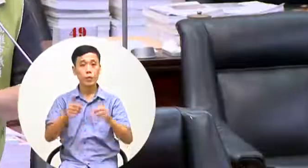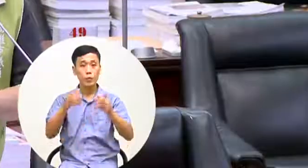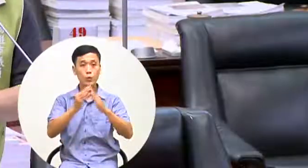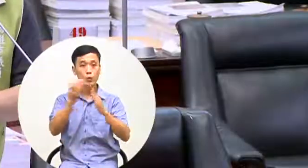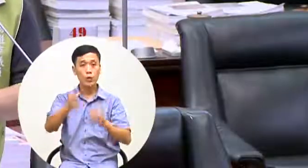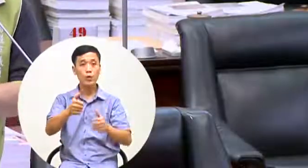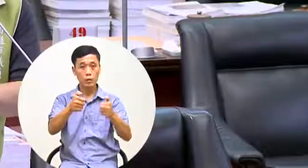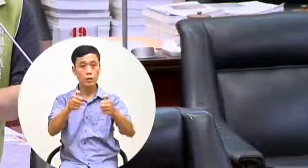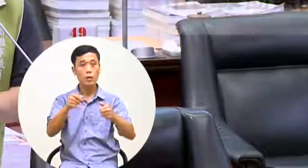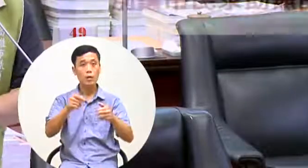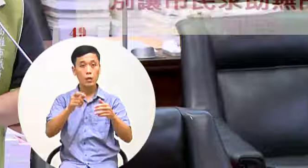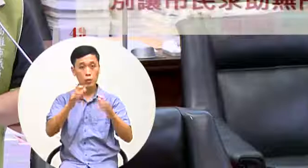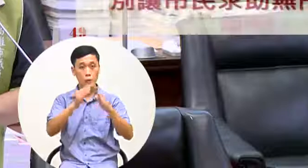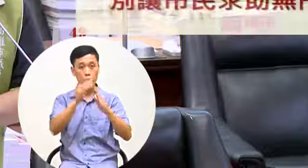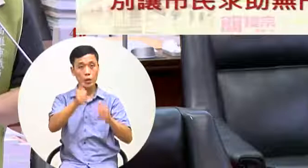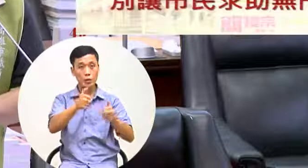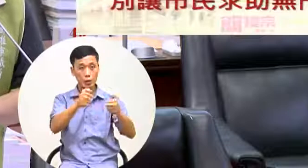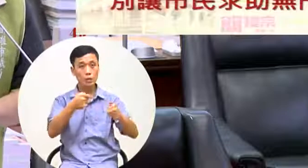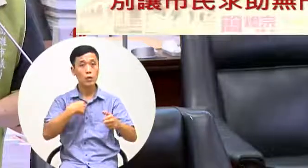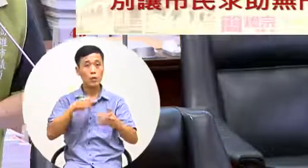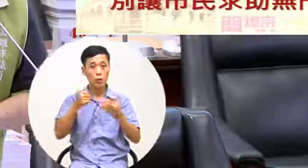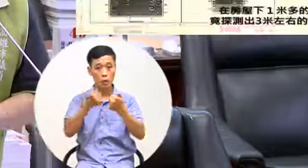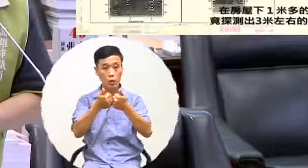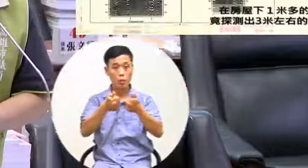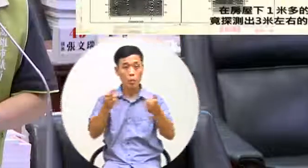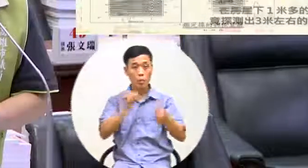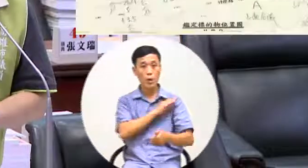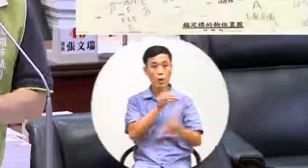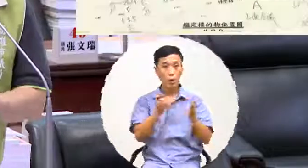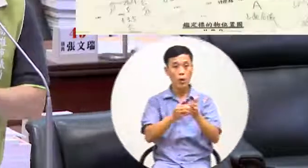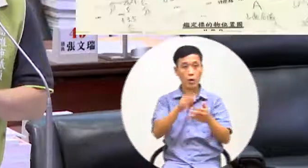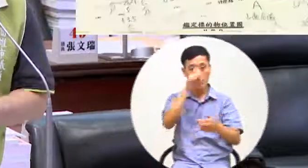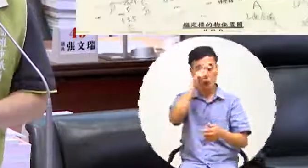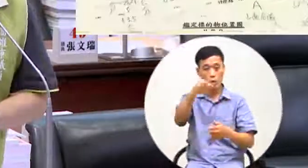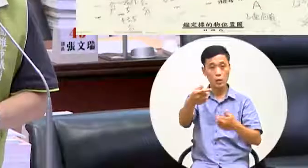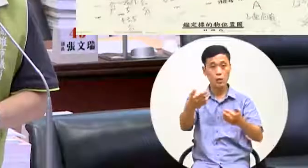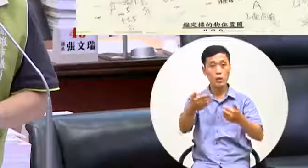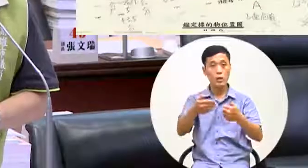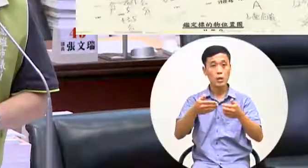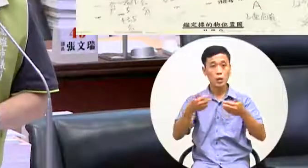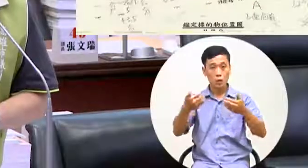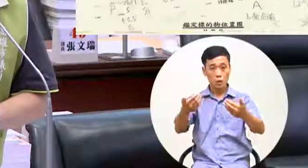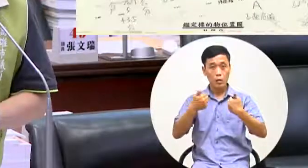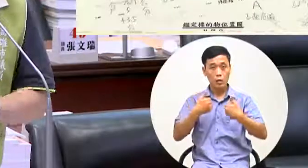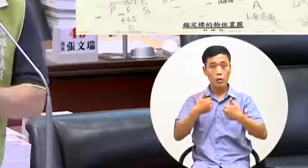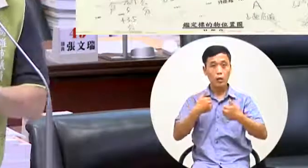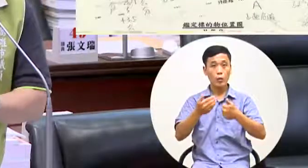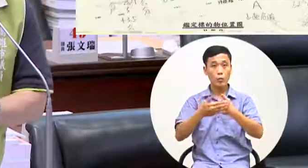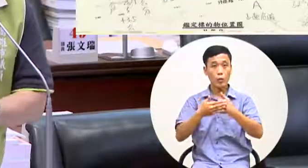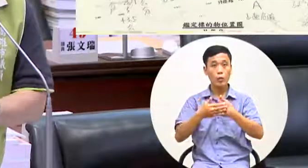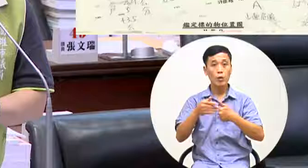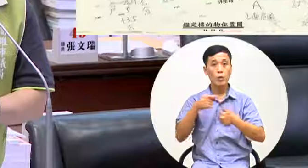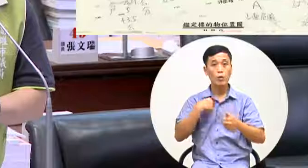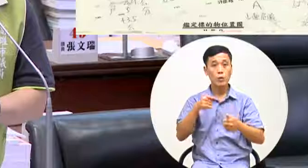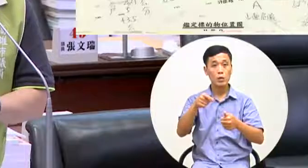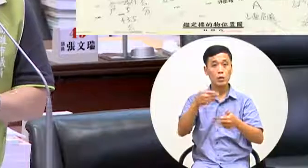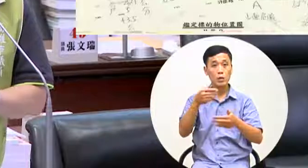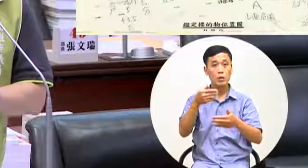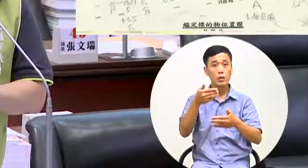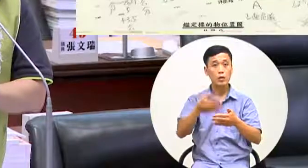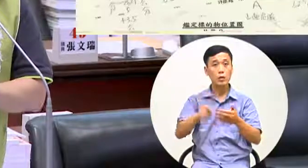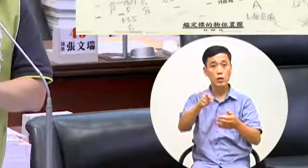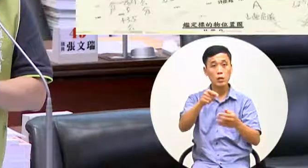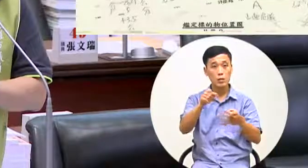告诉会后麻烦你开解窗口给我，因为我要跟你报告，你说剩五十几家，其实这边加起来也是10几户啦，可